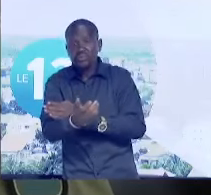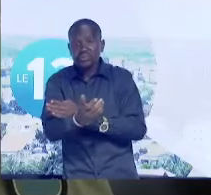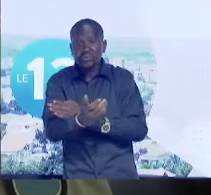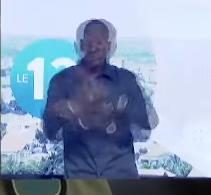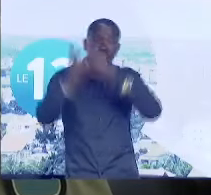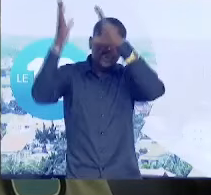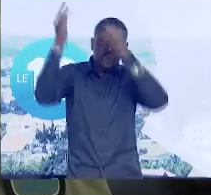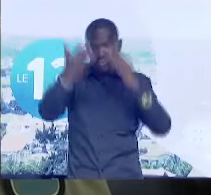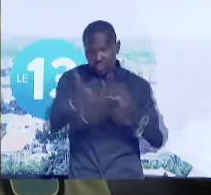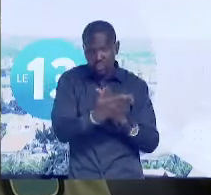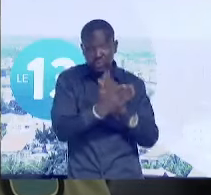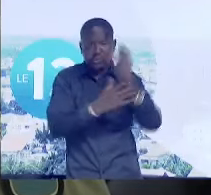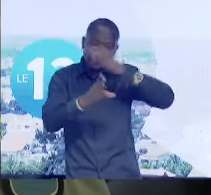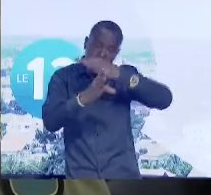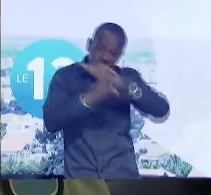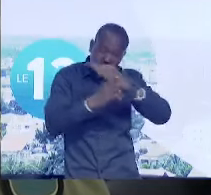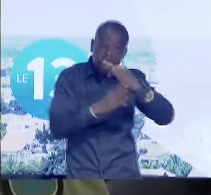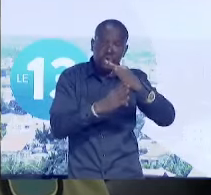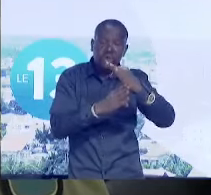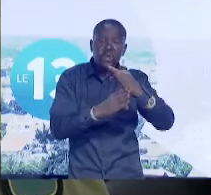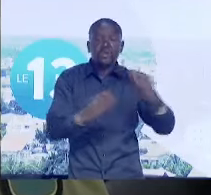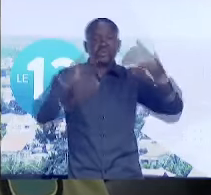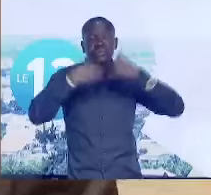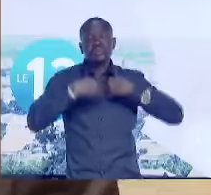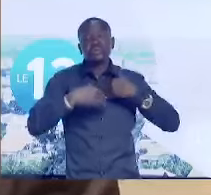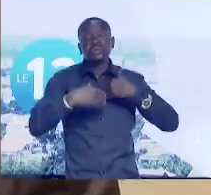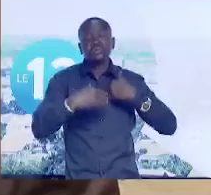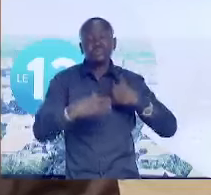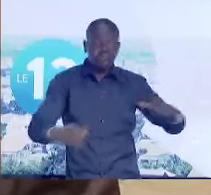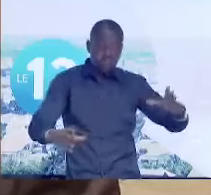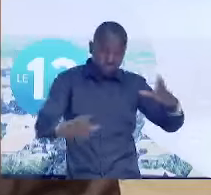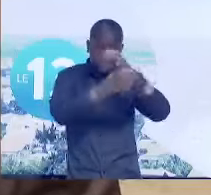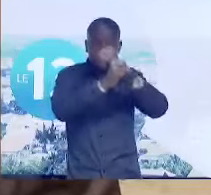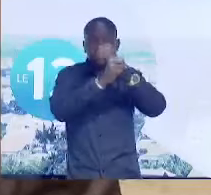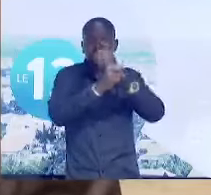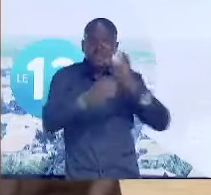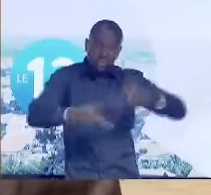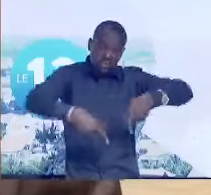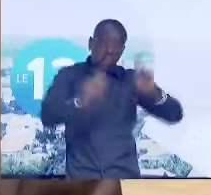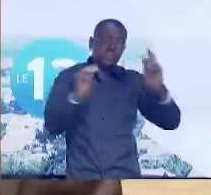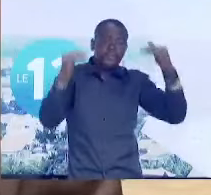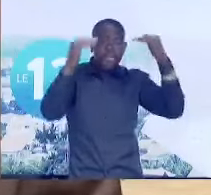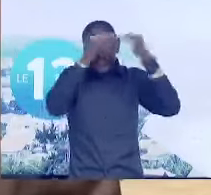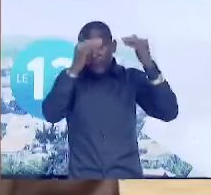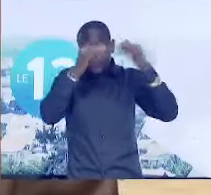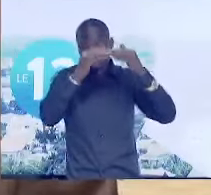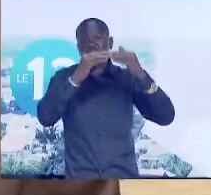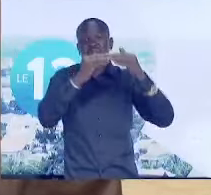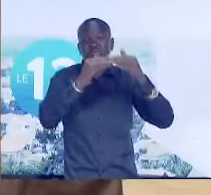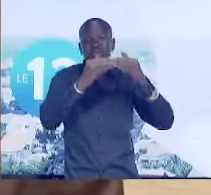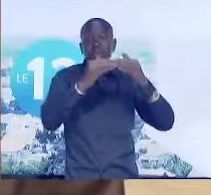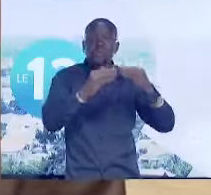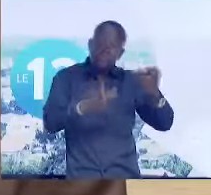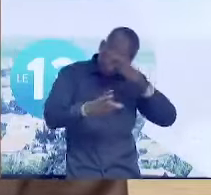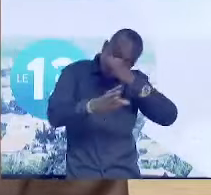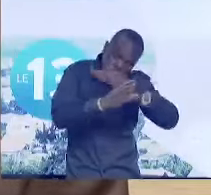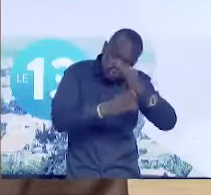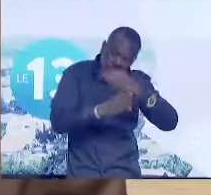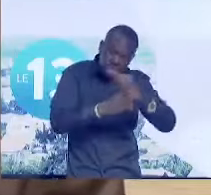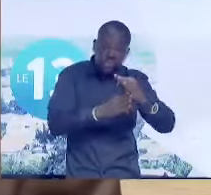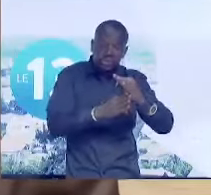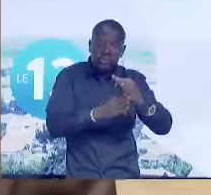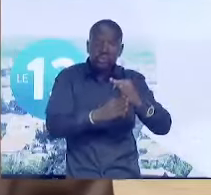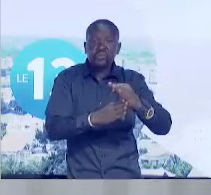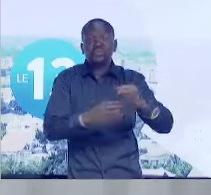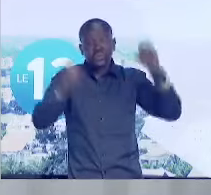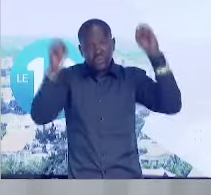qu'à travers cet atelier, nous allons suffisamment gagner pour nous permettre également de formaliser toute la procédure